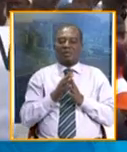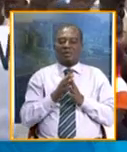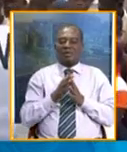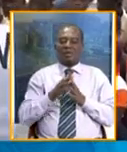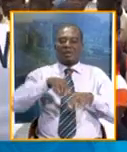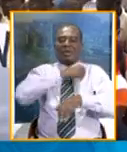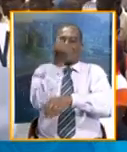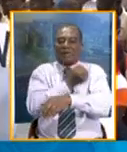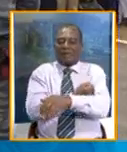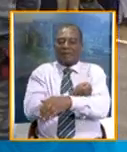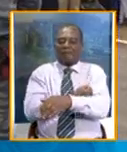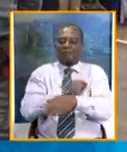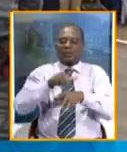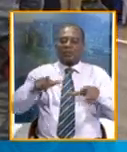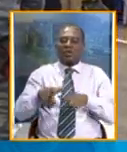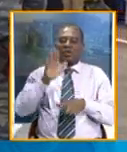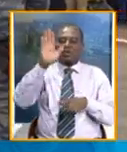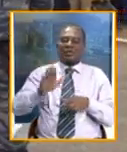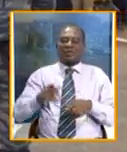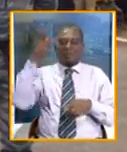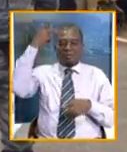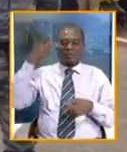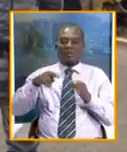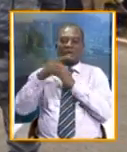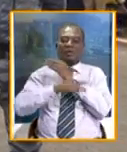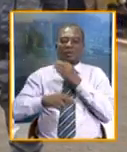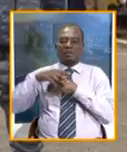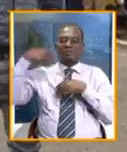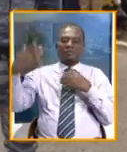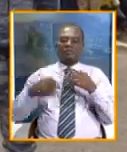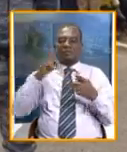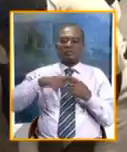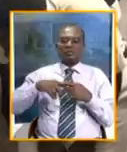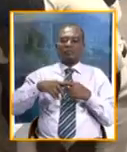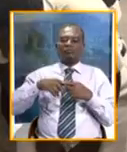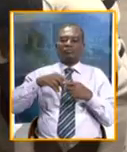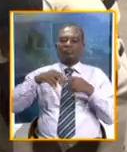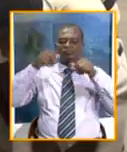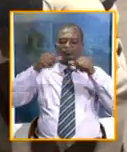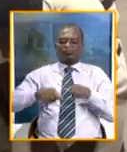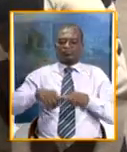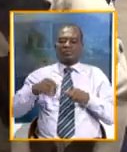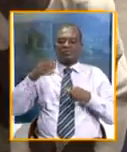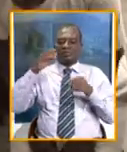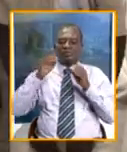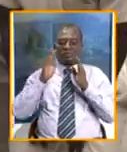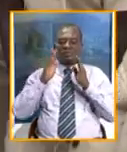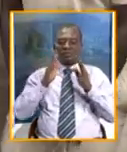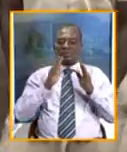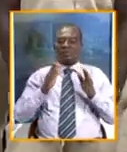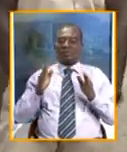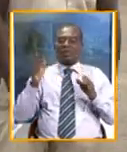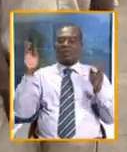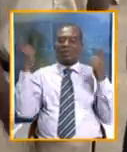cette initiative des écoliers et élèves. Le préfet de région a invité ces tout petits à rester dignes et disciplinés tout le long de la période